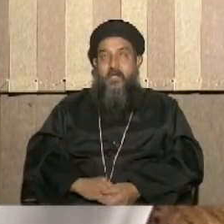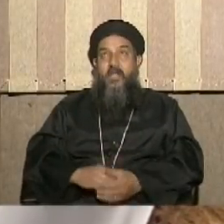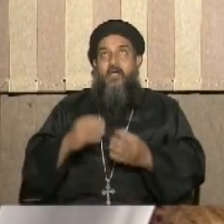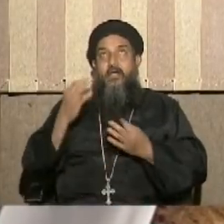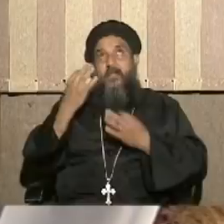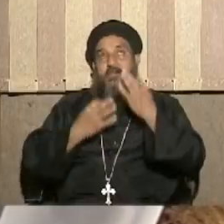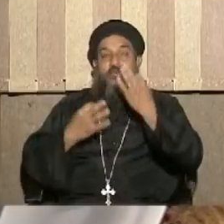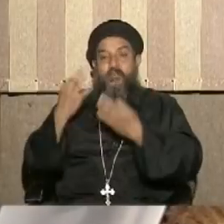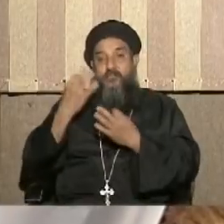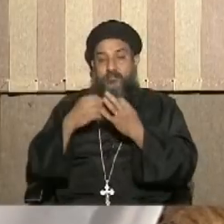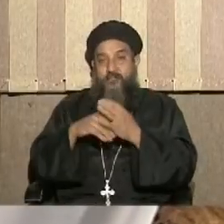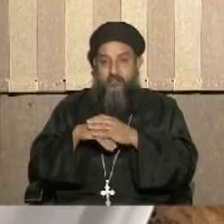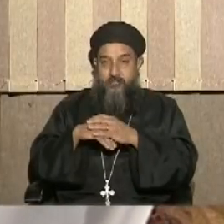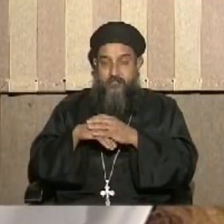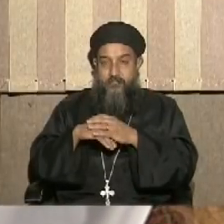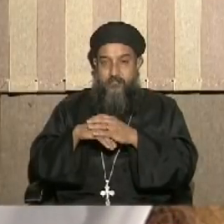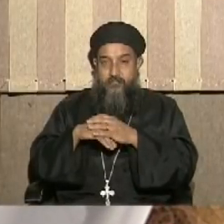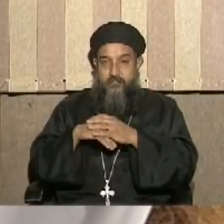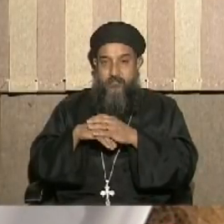مكائد العدو،